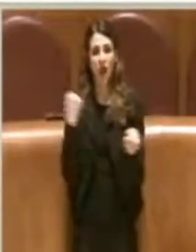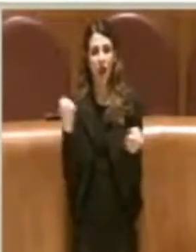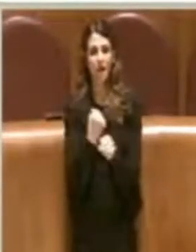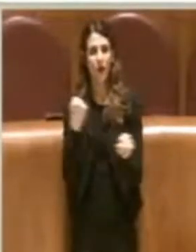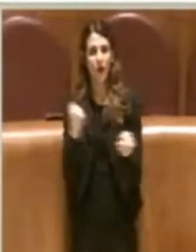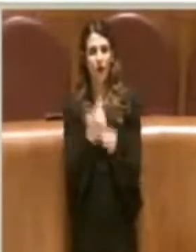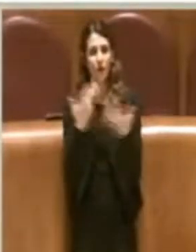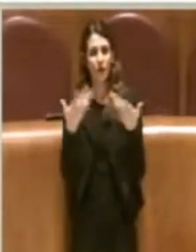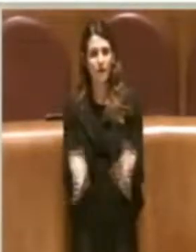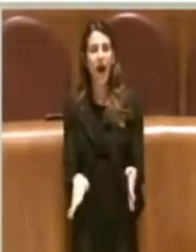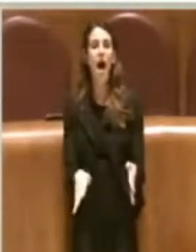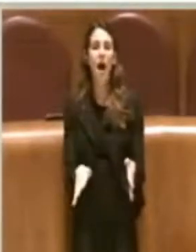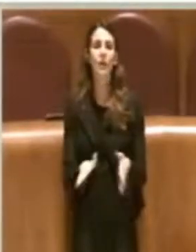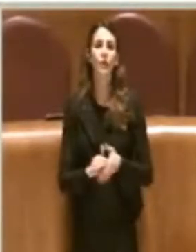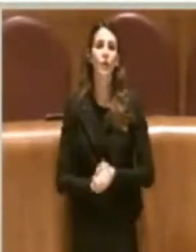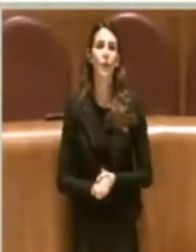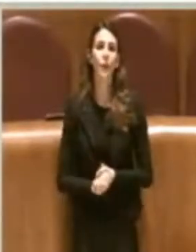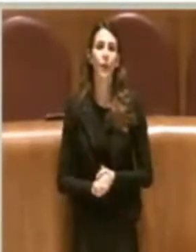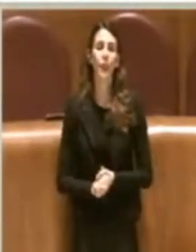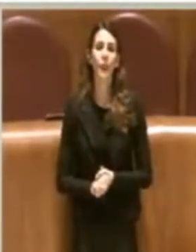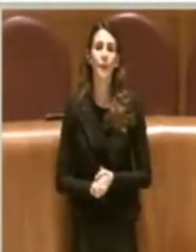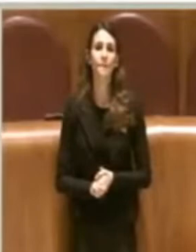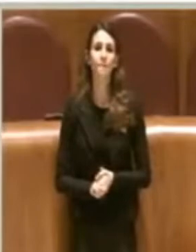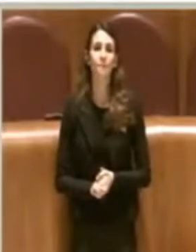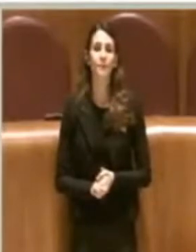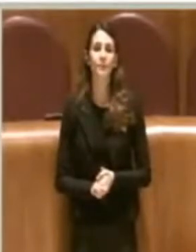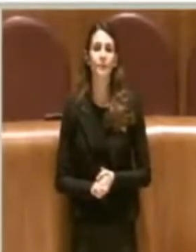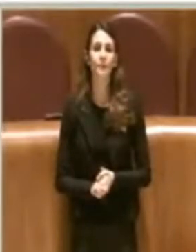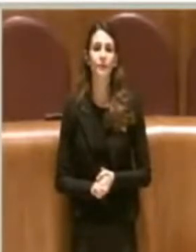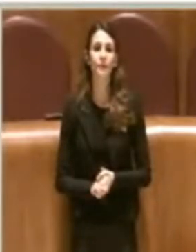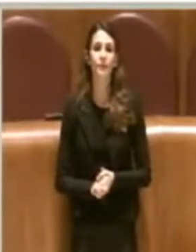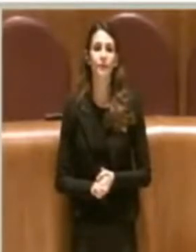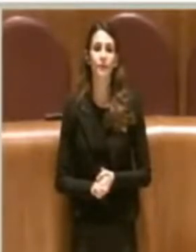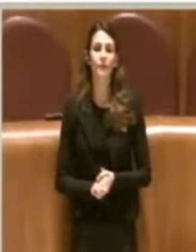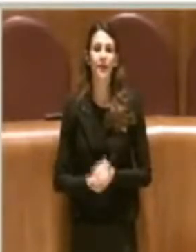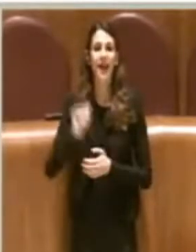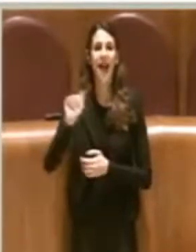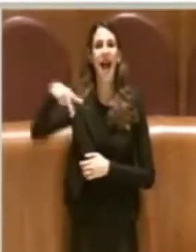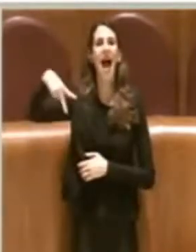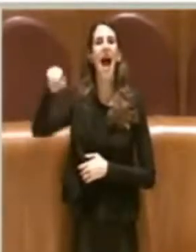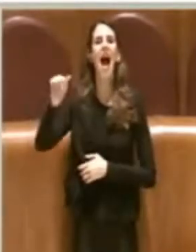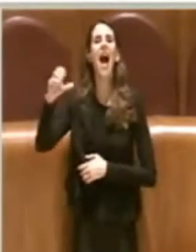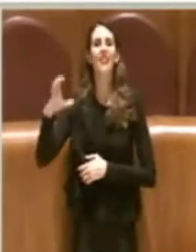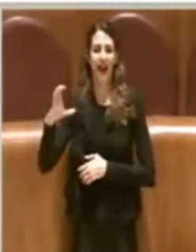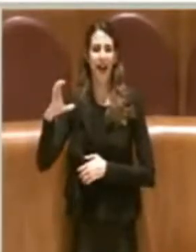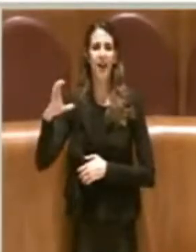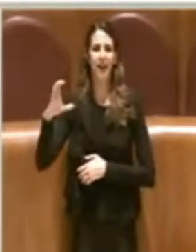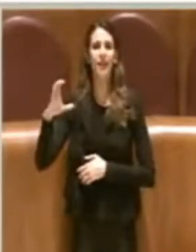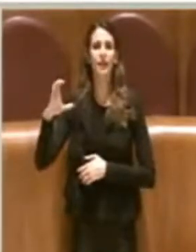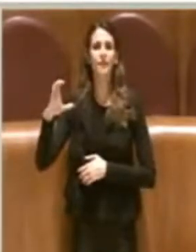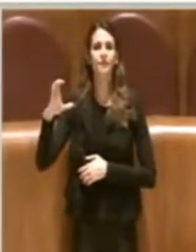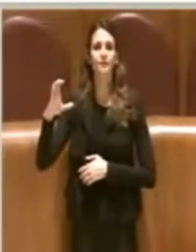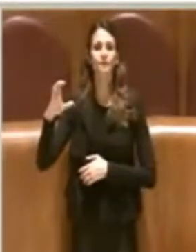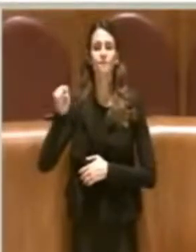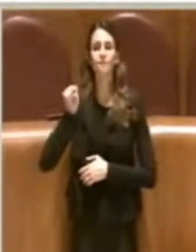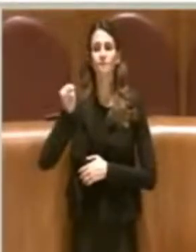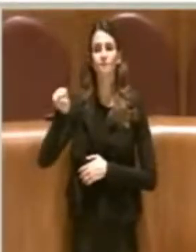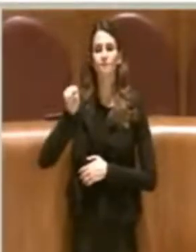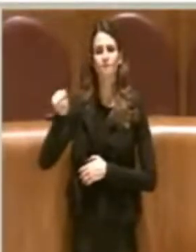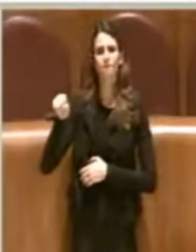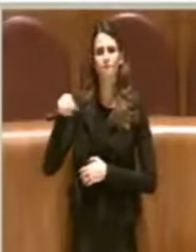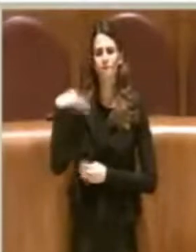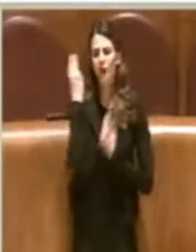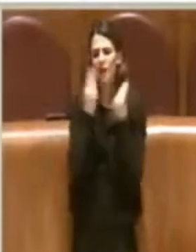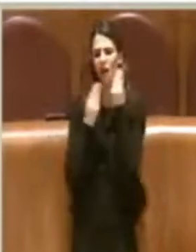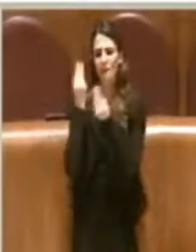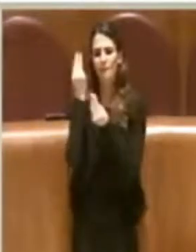anche tenuto conto della della determinazione della dell'anac abbiamo pensato quindi che fosse